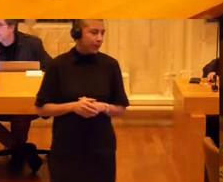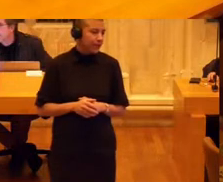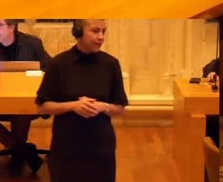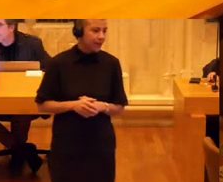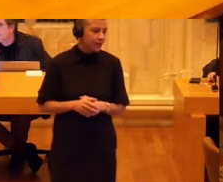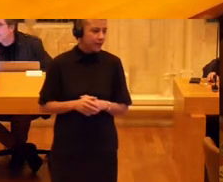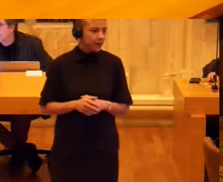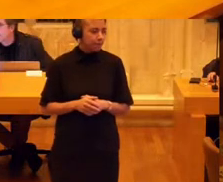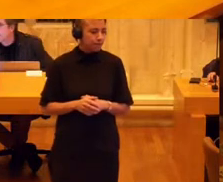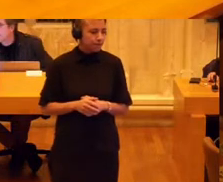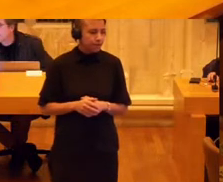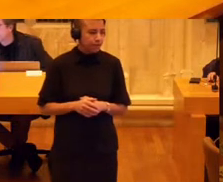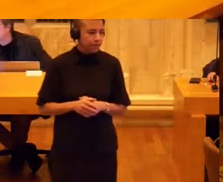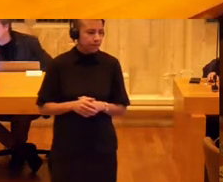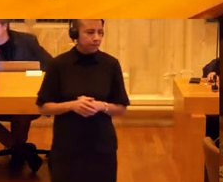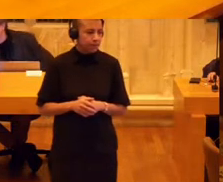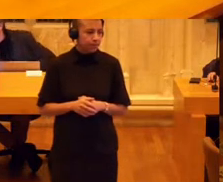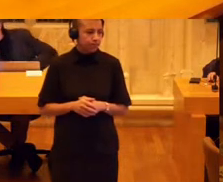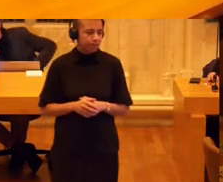Non, encore.